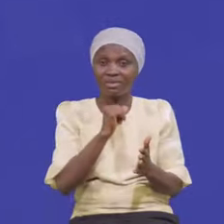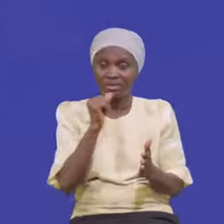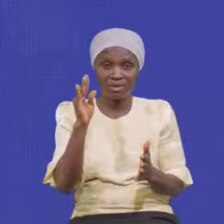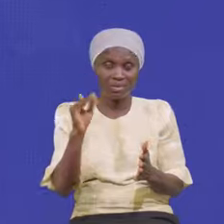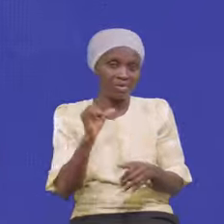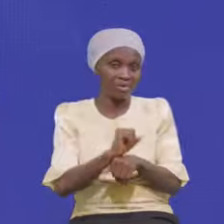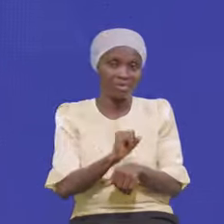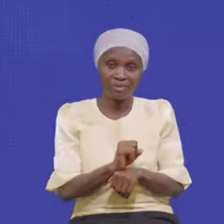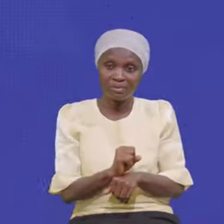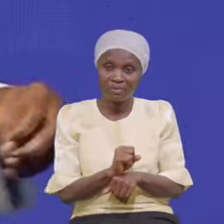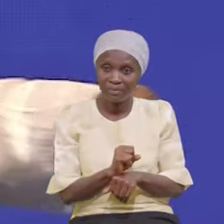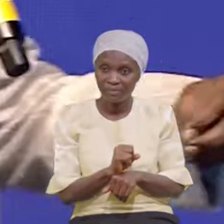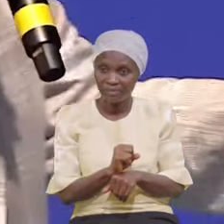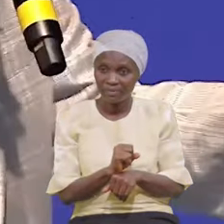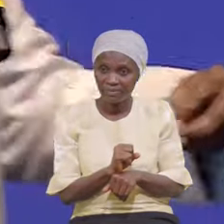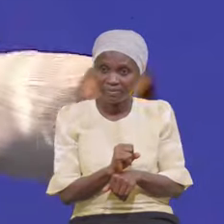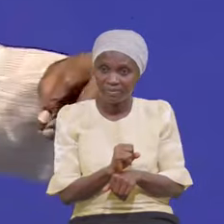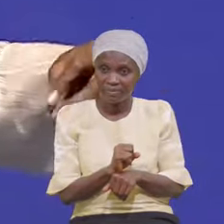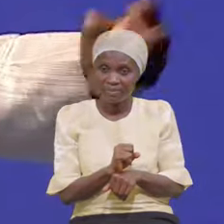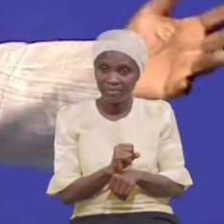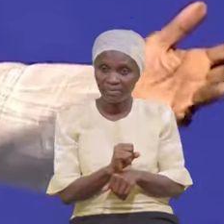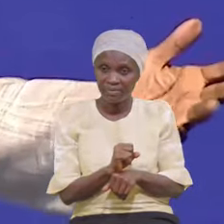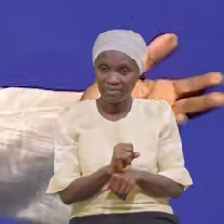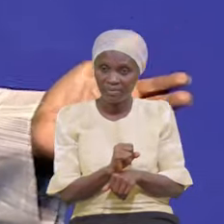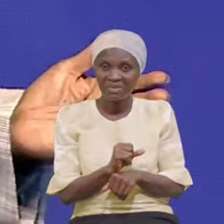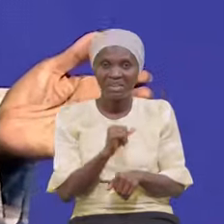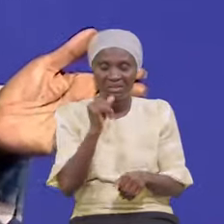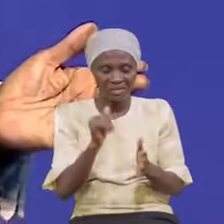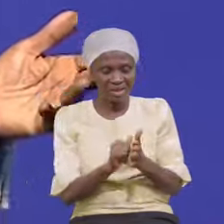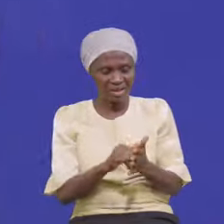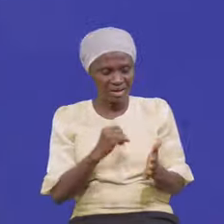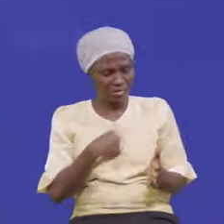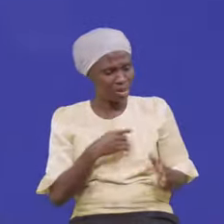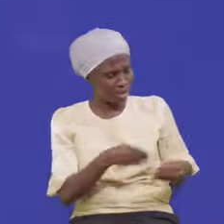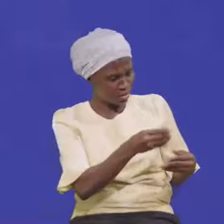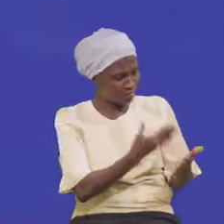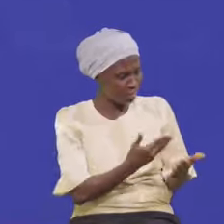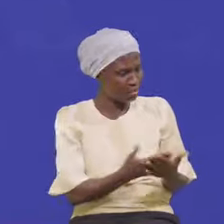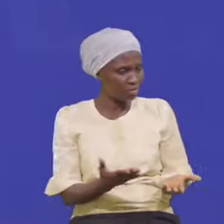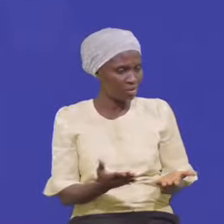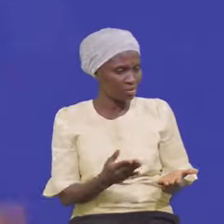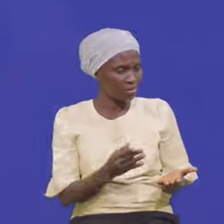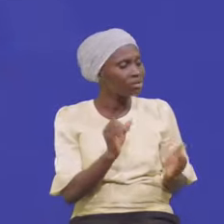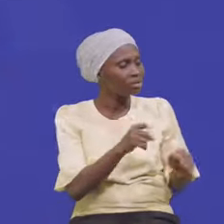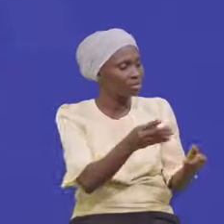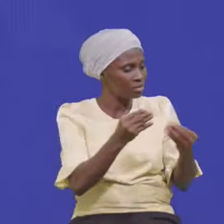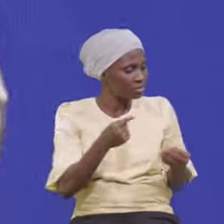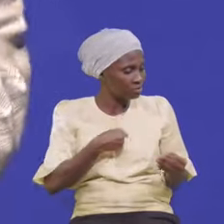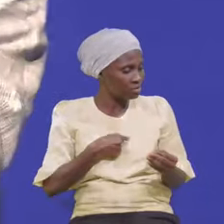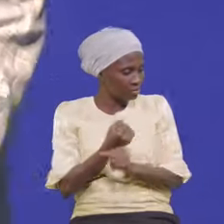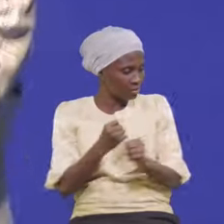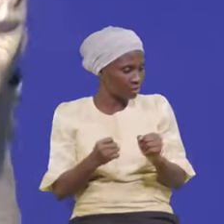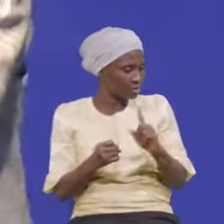ఉంటుందంటే భూలోకములో లోకాల మధ్య జరిగే వ్యవహారముగా కాదు. I give you money. నేను డబ్బులు ఇస్తే. Can you give me salvation? నాకు రక్షణ